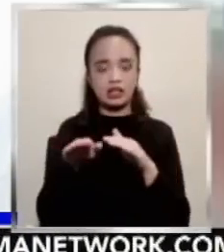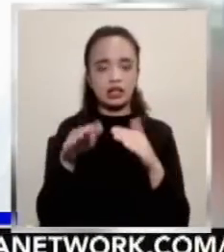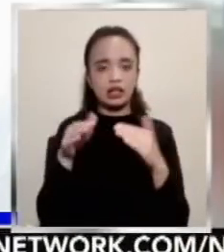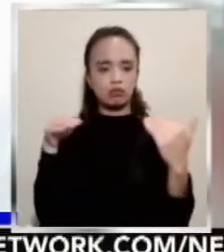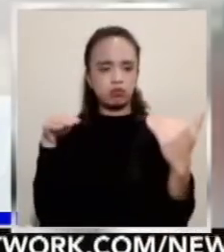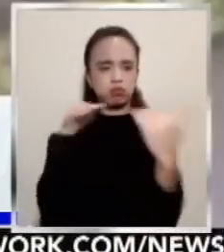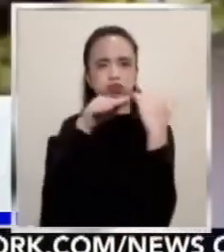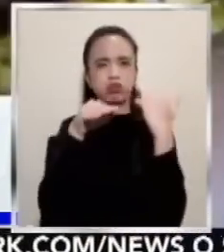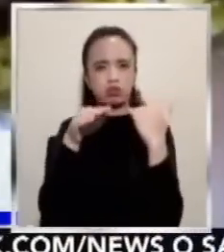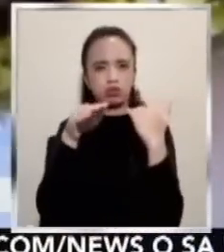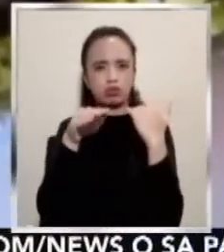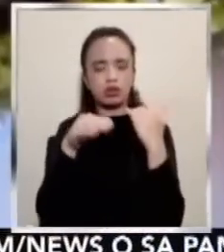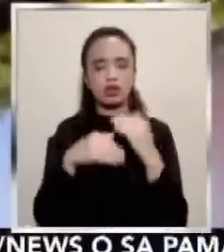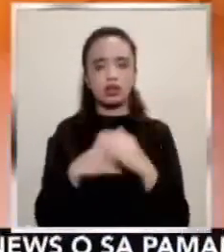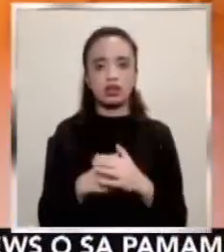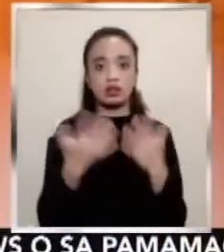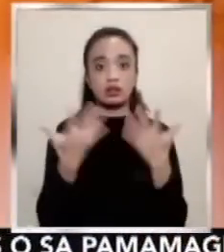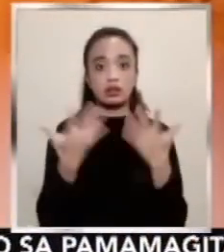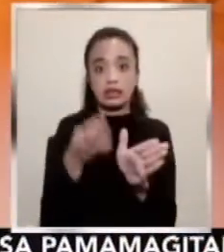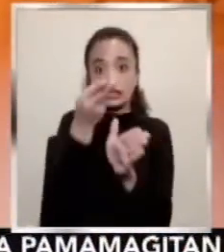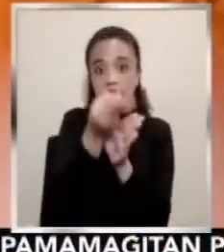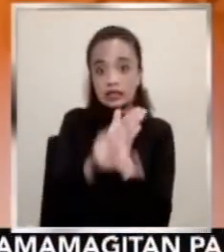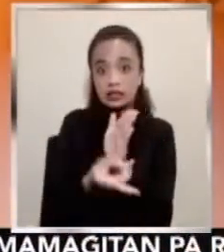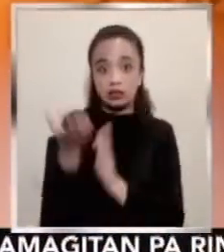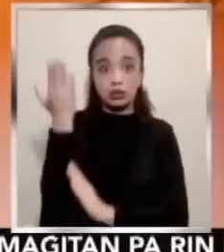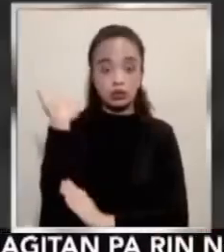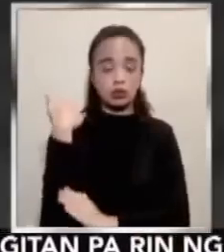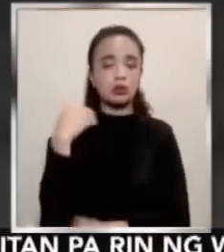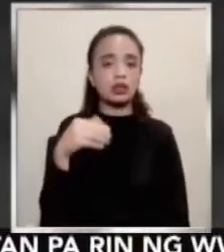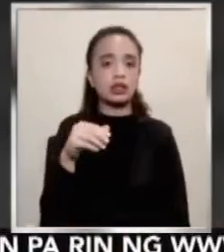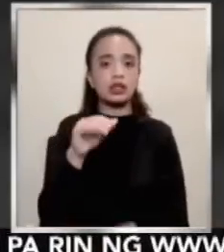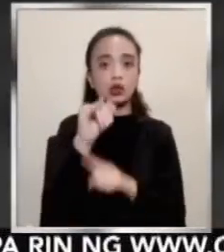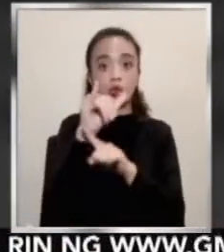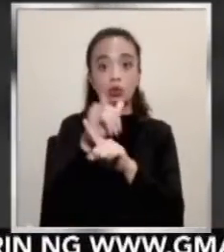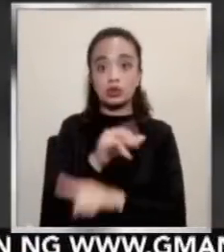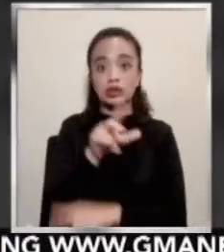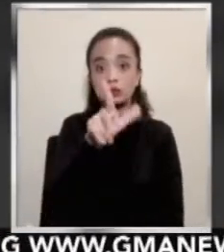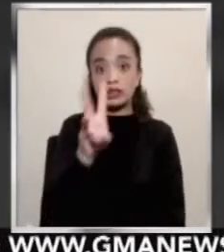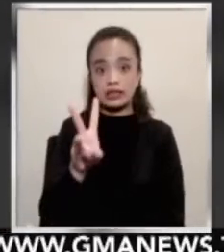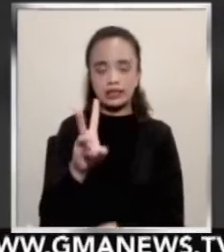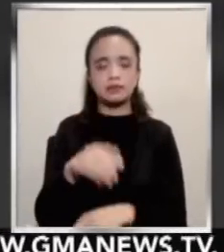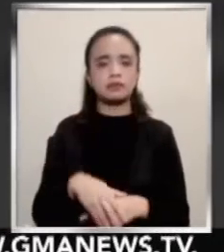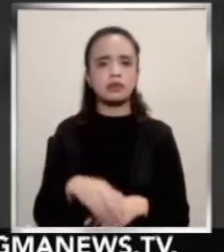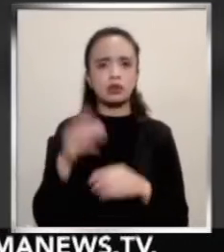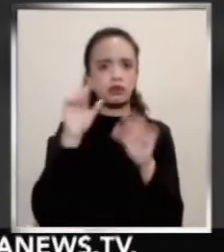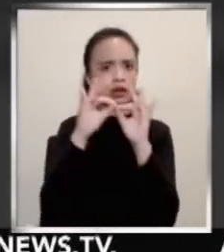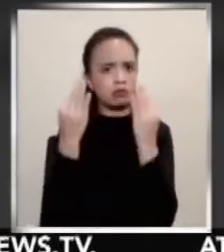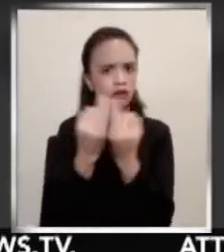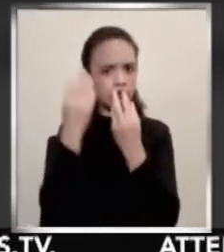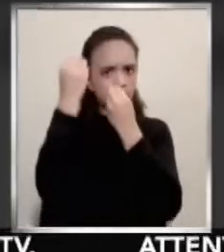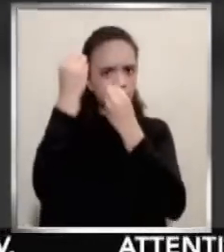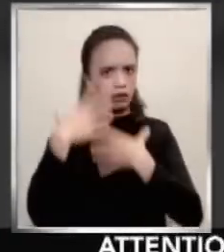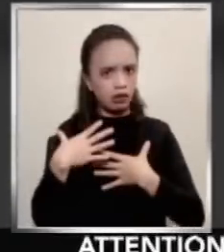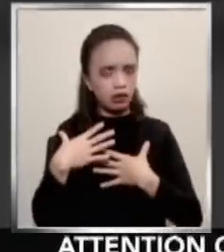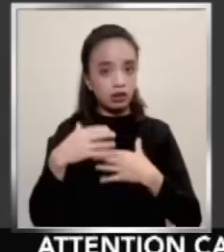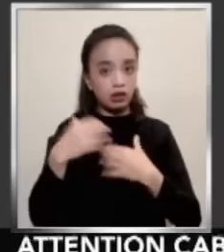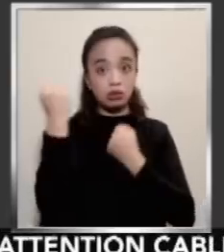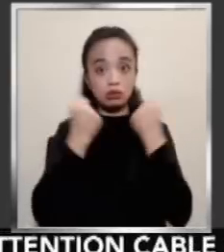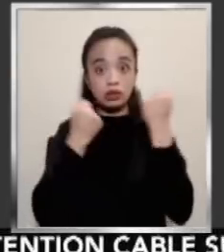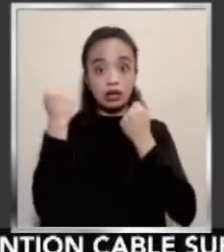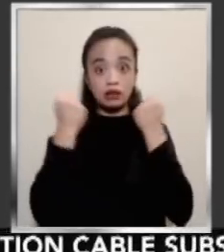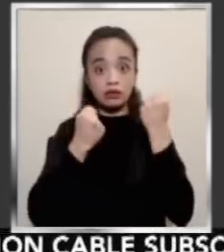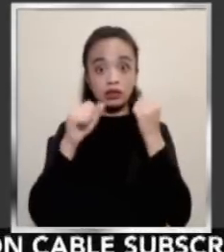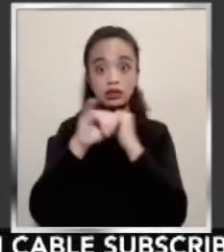Matapos mailibing ang mag-iina noong 26 ng Hulyo, nalaman ng pamilya na nakalaya na ang nagmamaneho ng jeep,